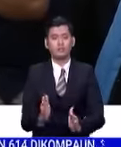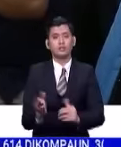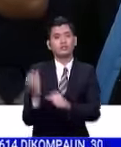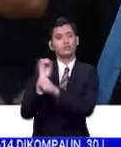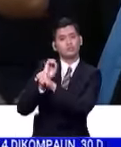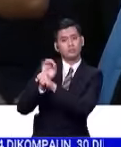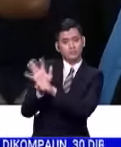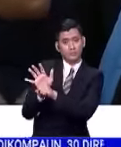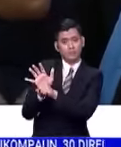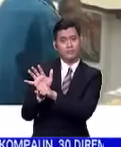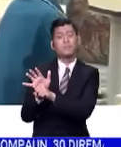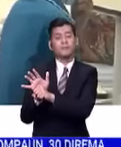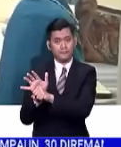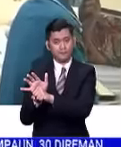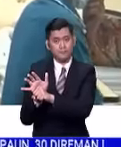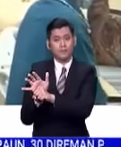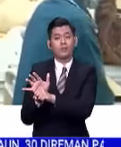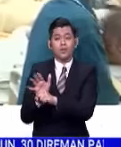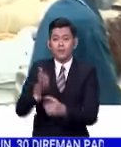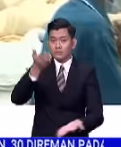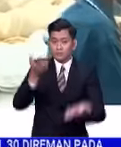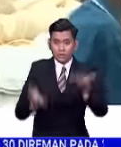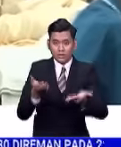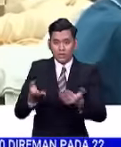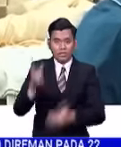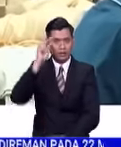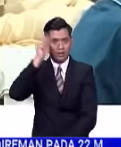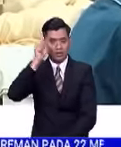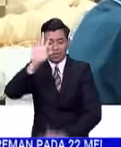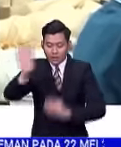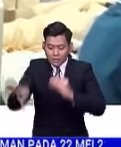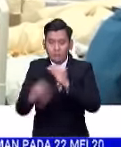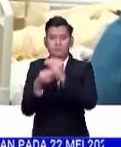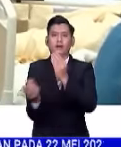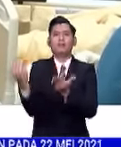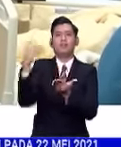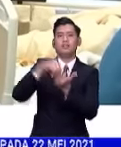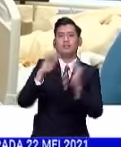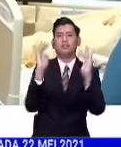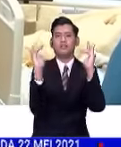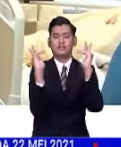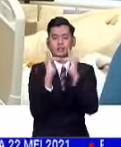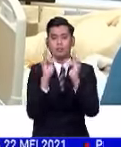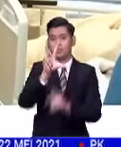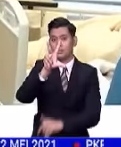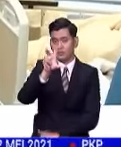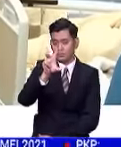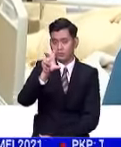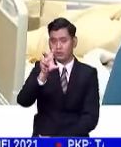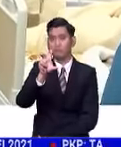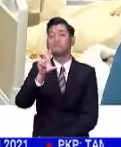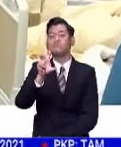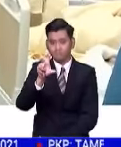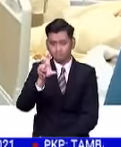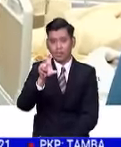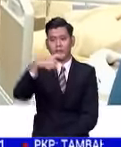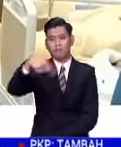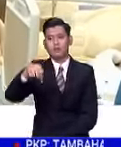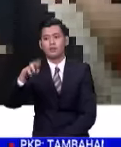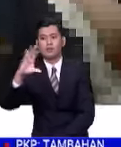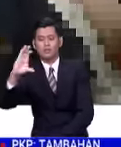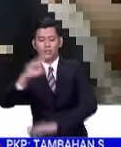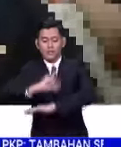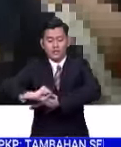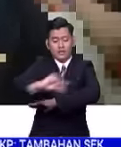Dalam pada itu, beliau berkata pihaknya berkemungkinan menambah 30 lagi katil klinikal di PKRC khas Gelanggang Seni